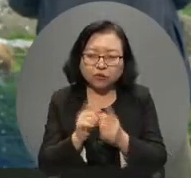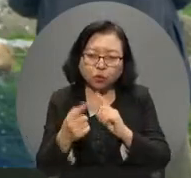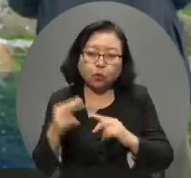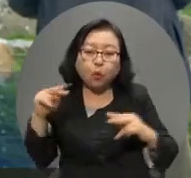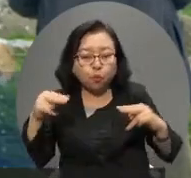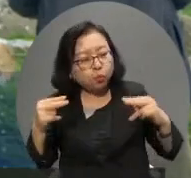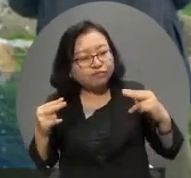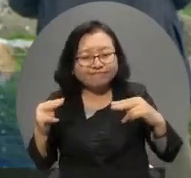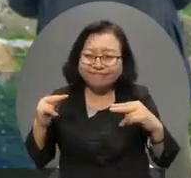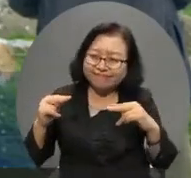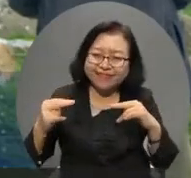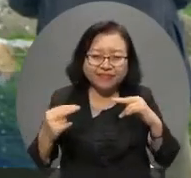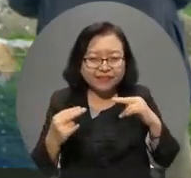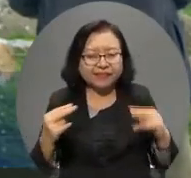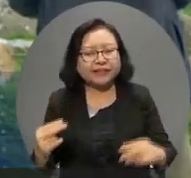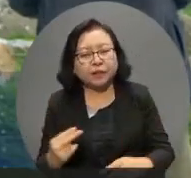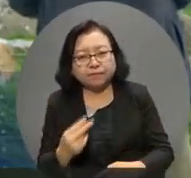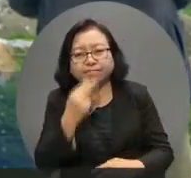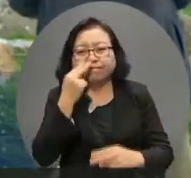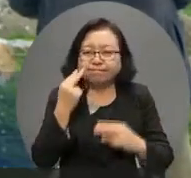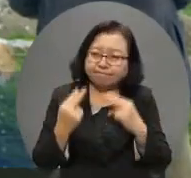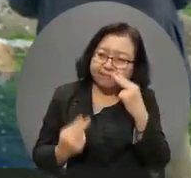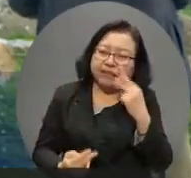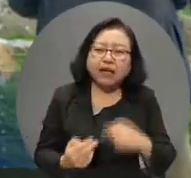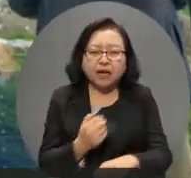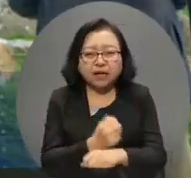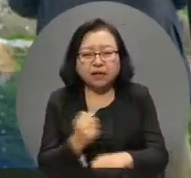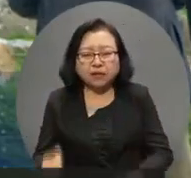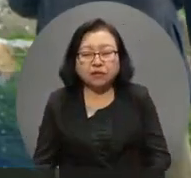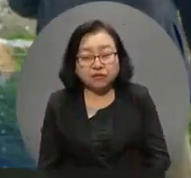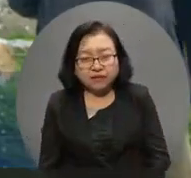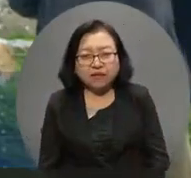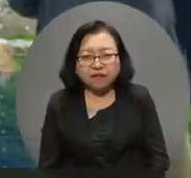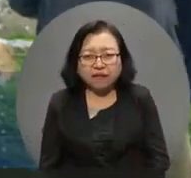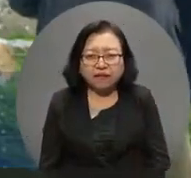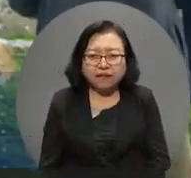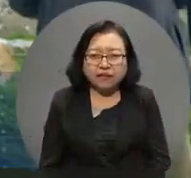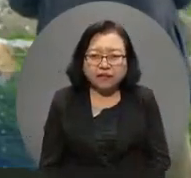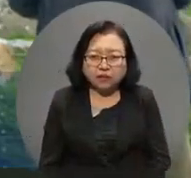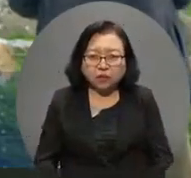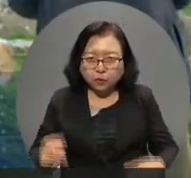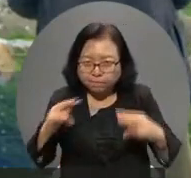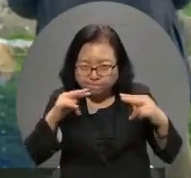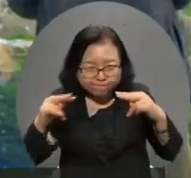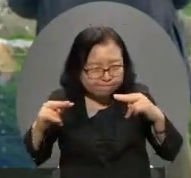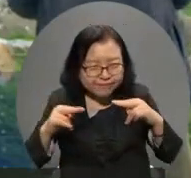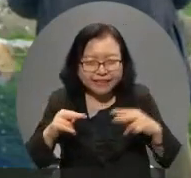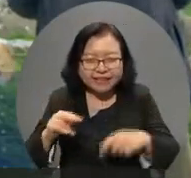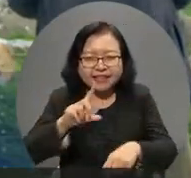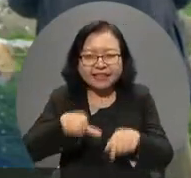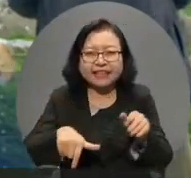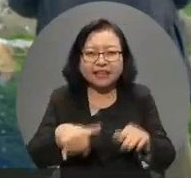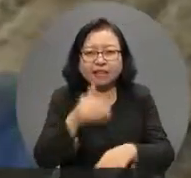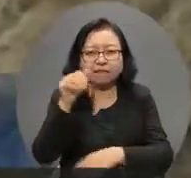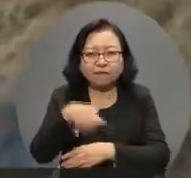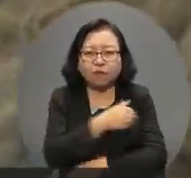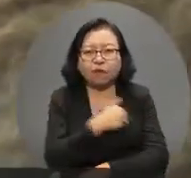쳐다보고 냄새 맡고 뭐 그렇게 계속 마주보기 하는 시간을